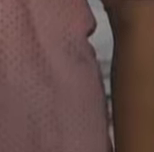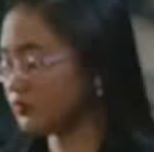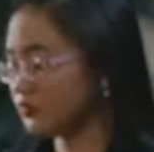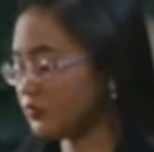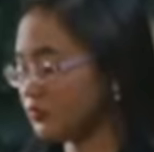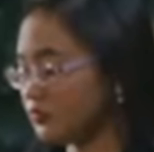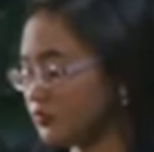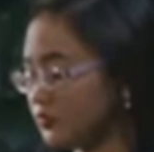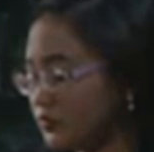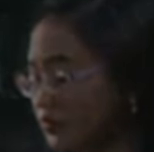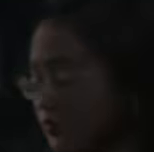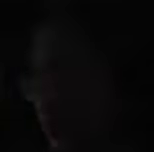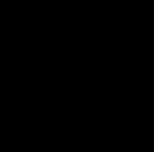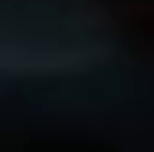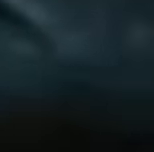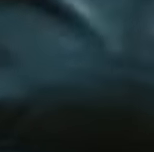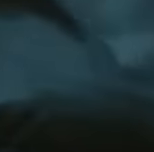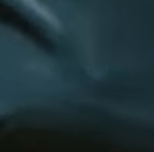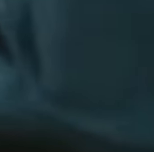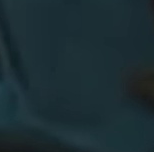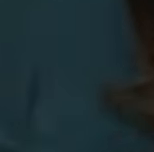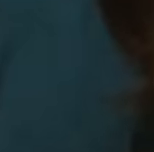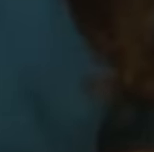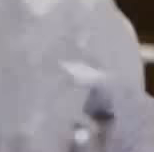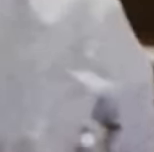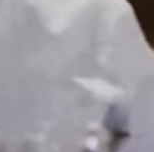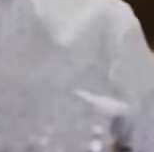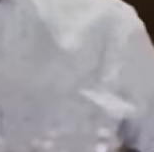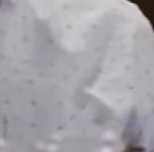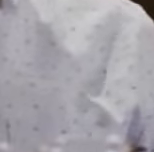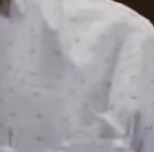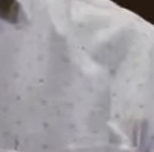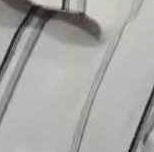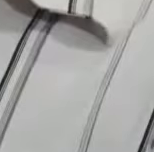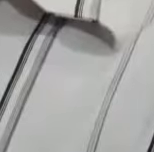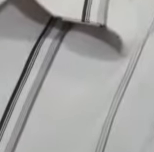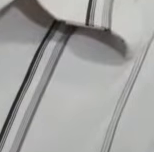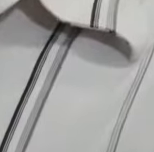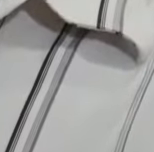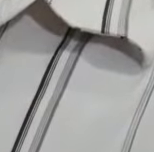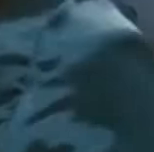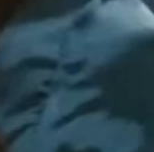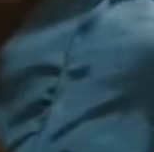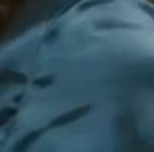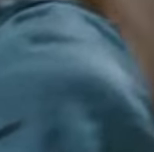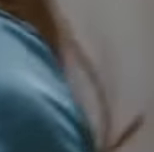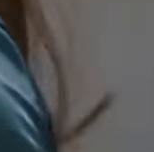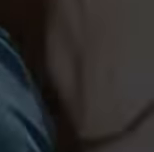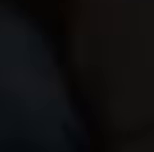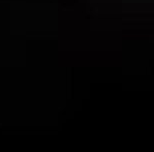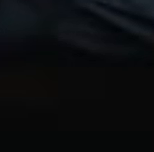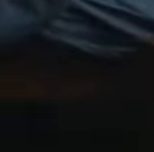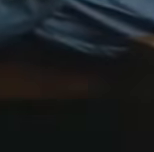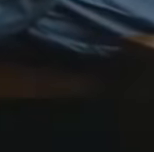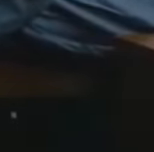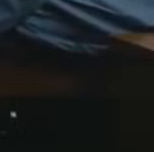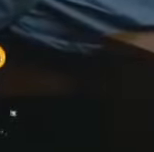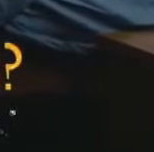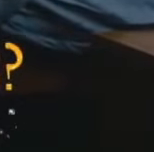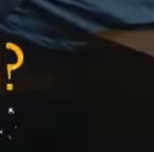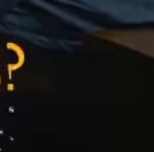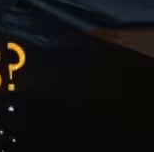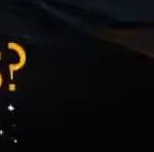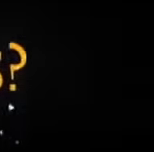siyang inaasam-asam. May time ako para kay Gavin. Siya yung busy. Di naman ako mabubuntis if he